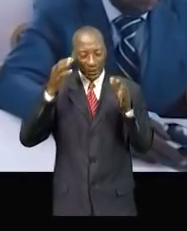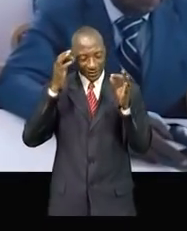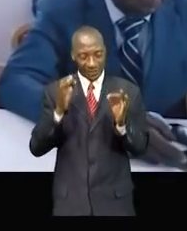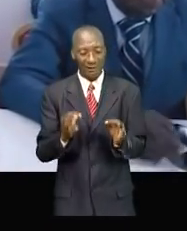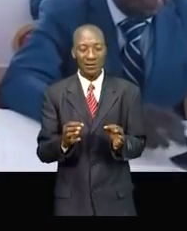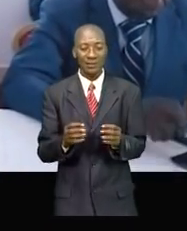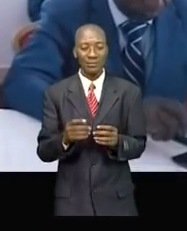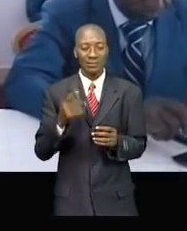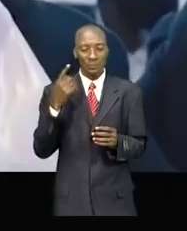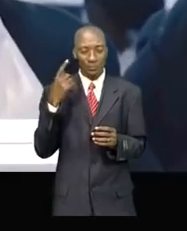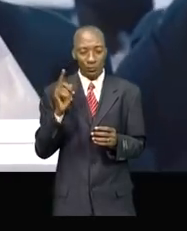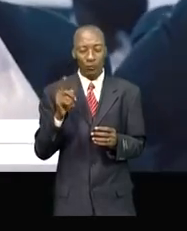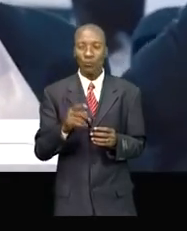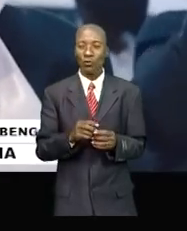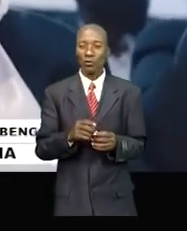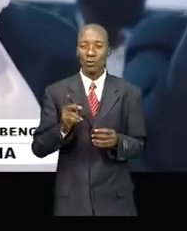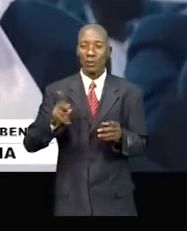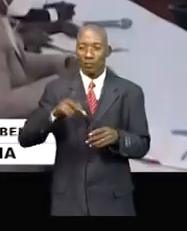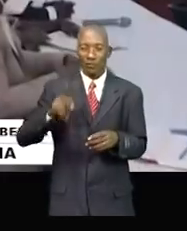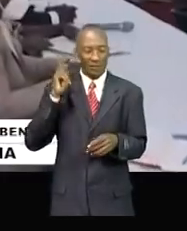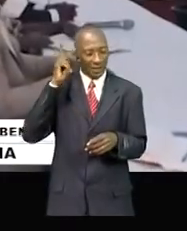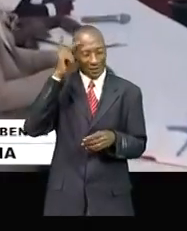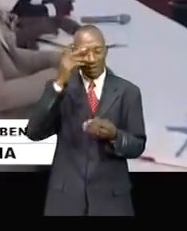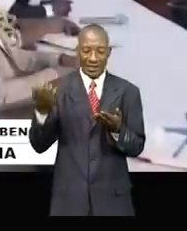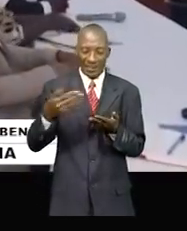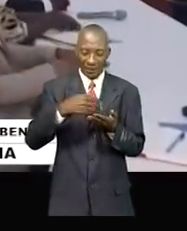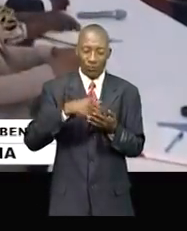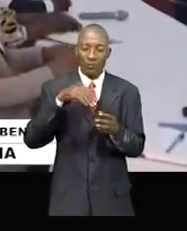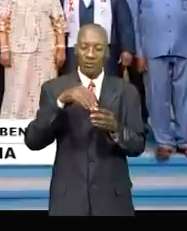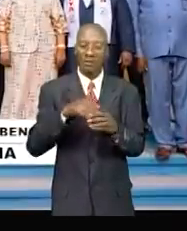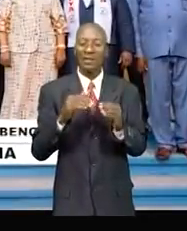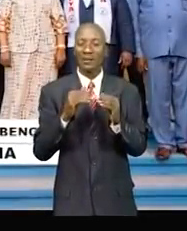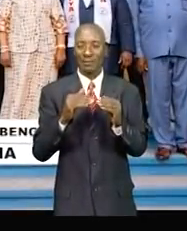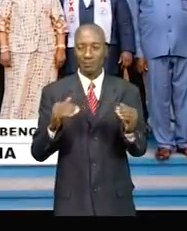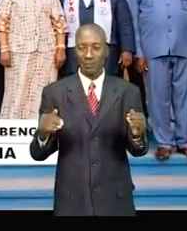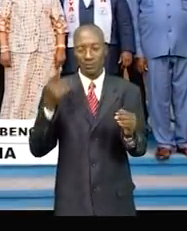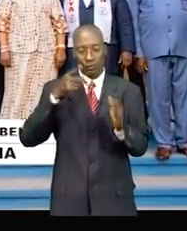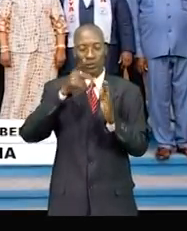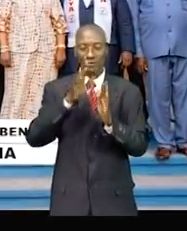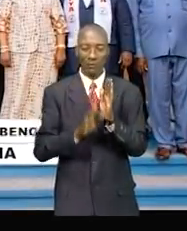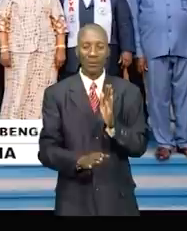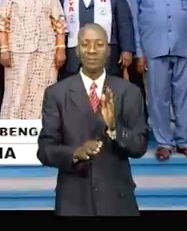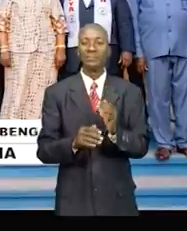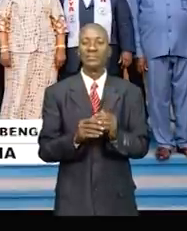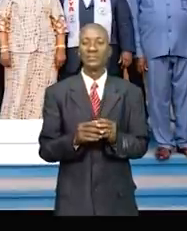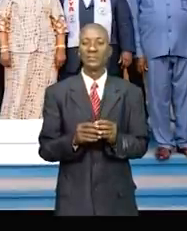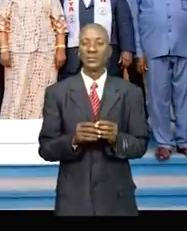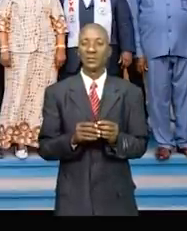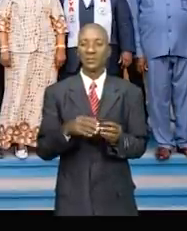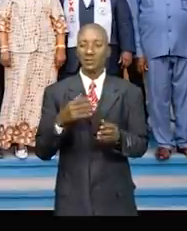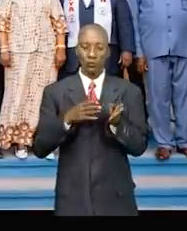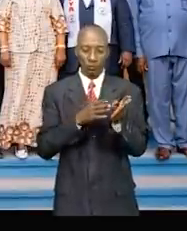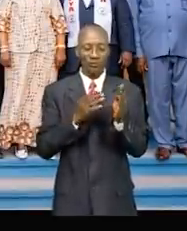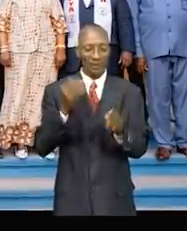de voir le social des Katangais s'améliorer et la paix s'installer dans cette province comme le souhaite le chef de l'État, Félix-Antoine